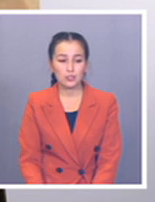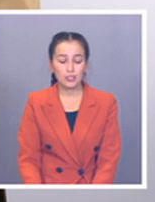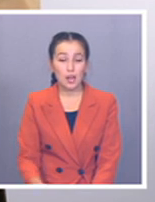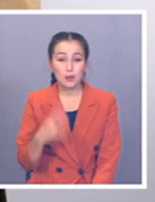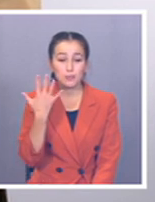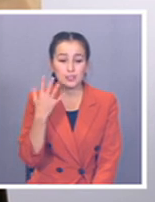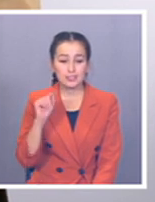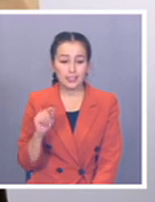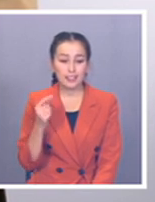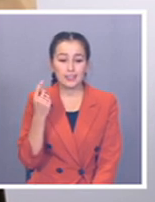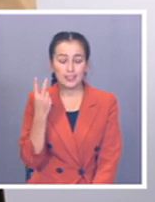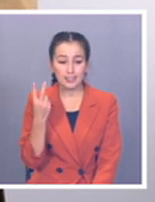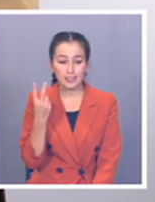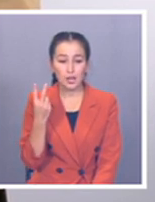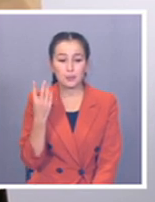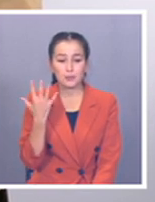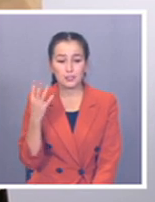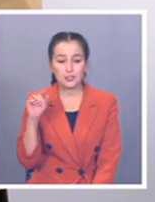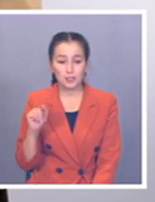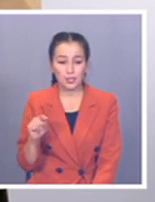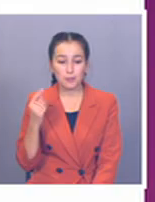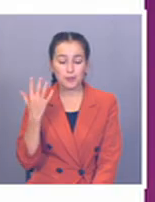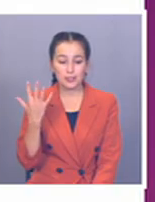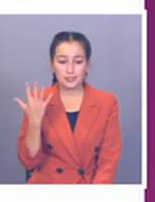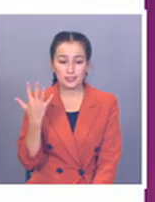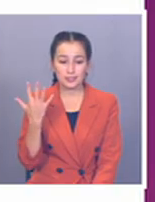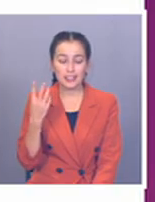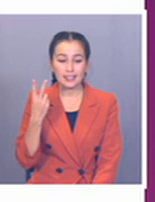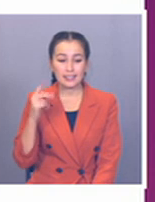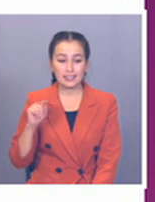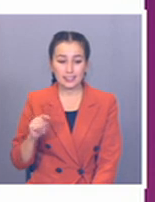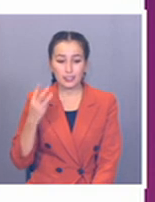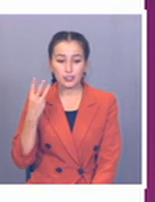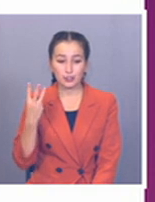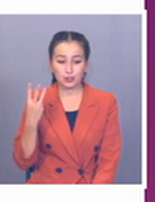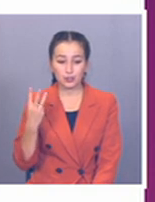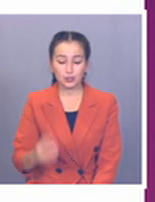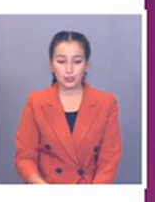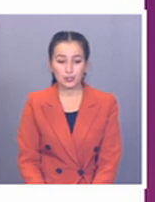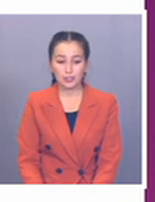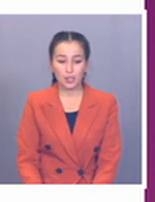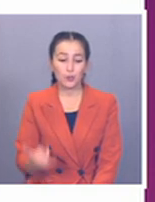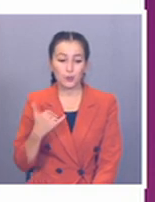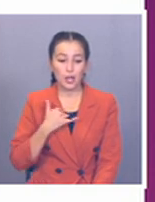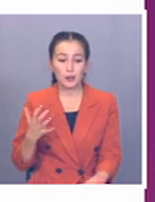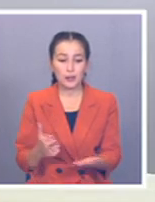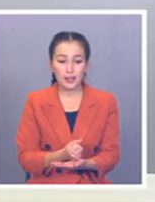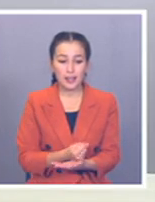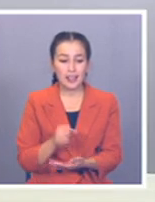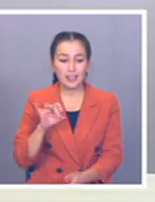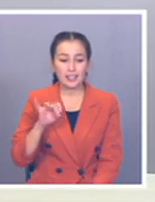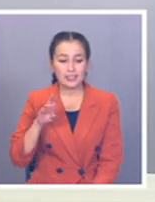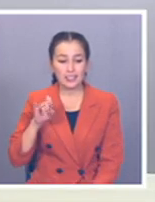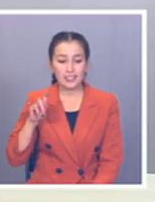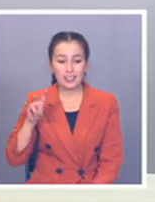5-де 2. 5-де 5. 2-де 3. Яғни бізде интернет сөзі шықты.